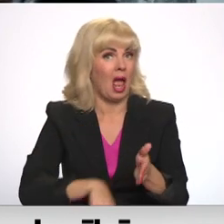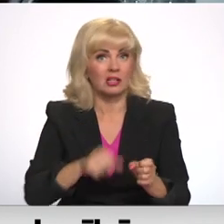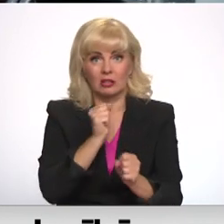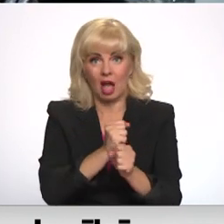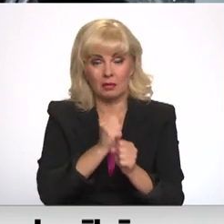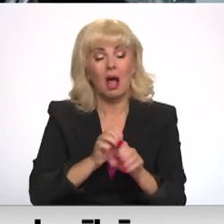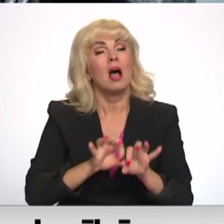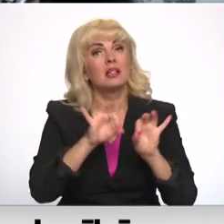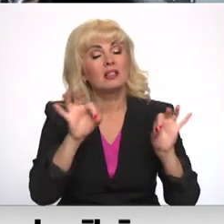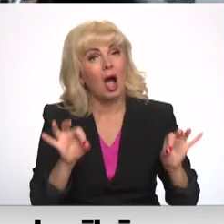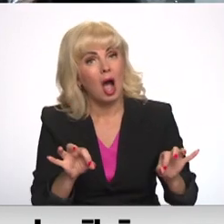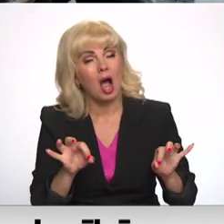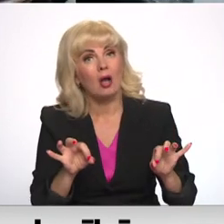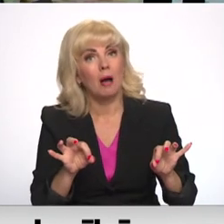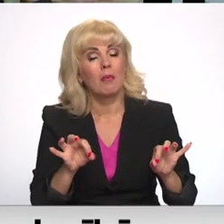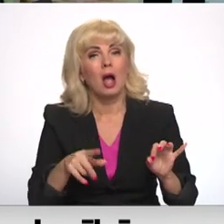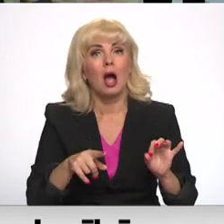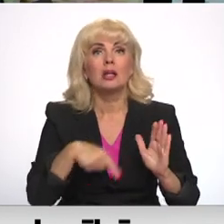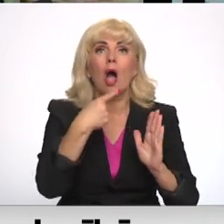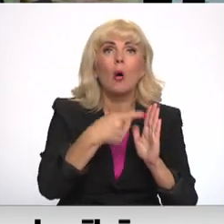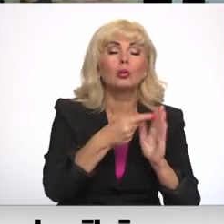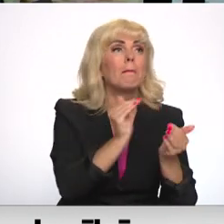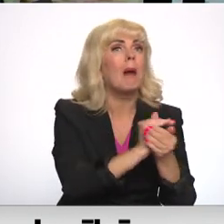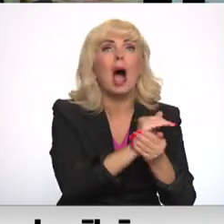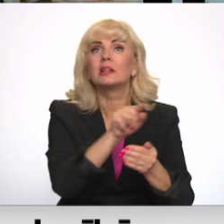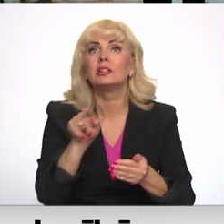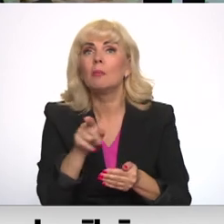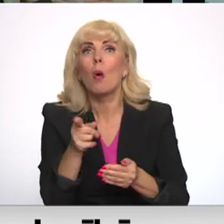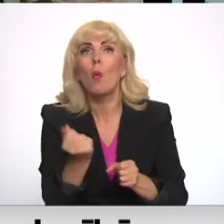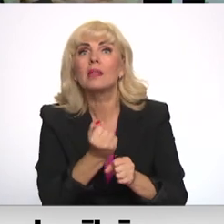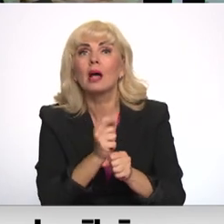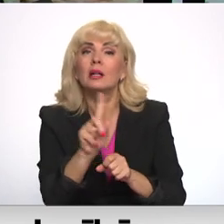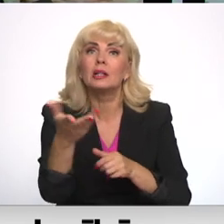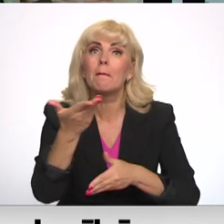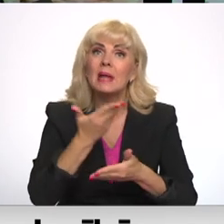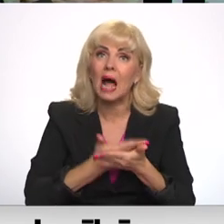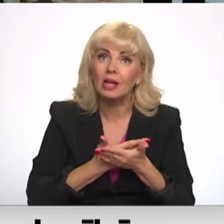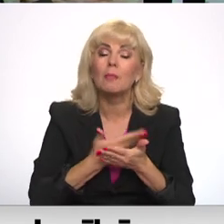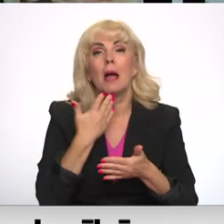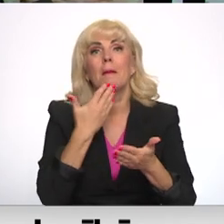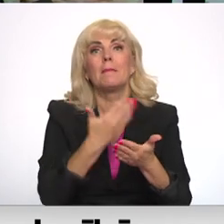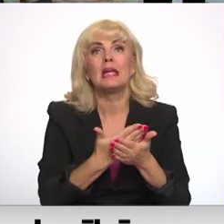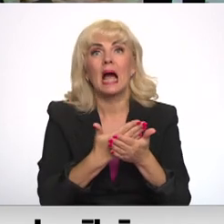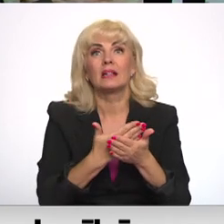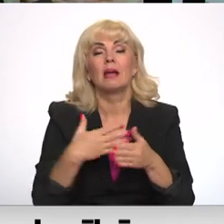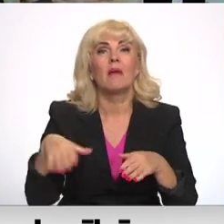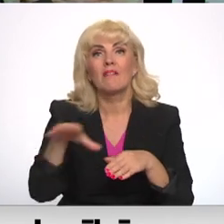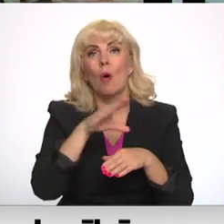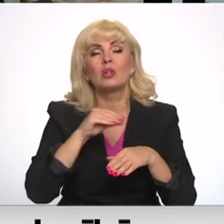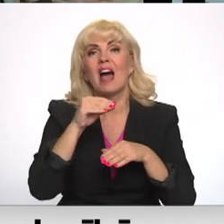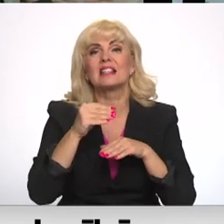tad sākām jautāt paziņām, ko mums tagad darīt, vai ir kādi ieteikumi, tad mums ieteica pieteikties universālam kredītam.